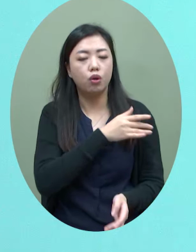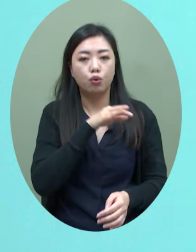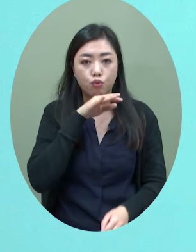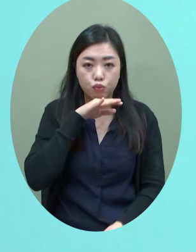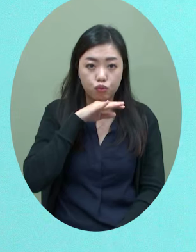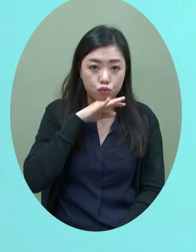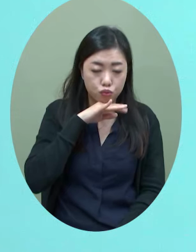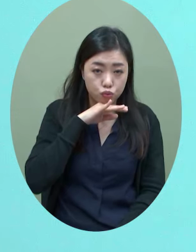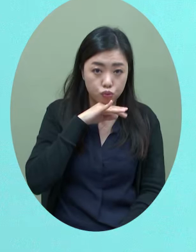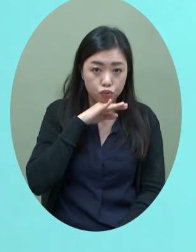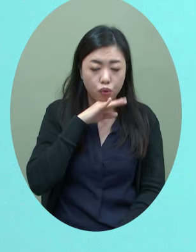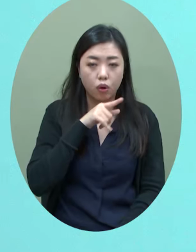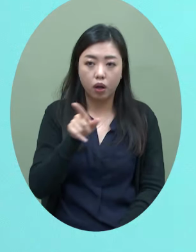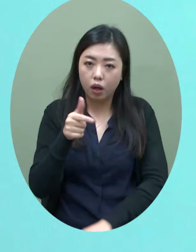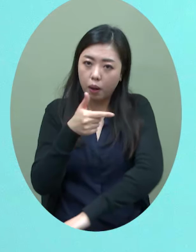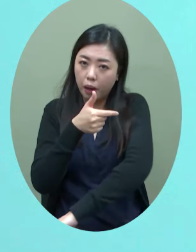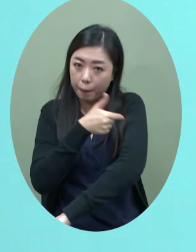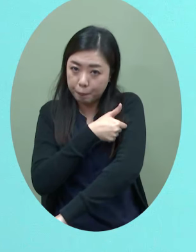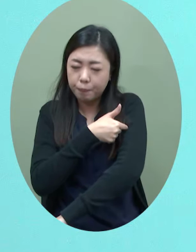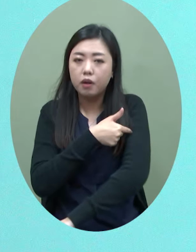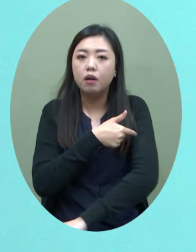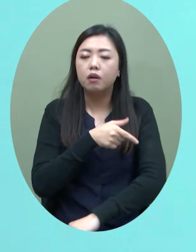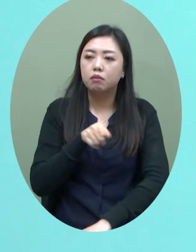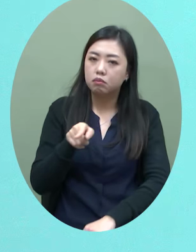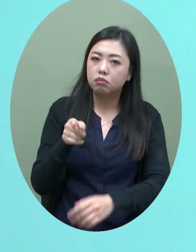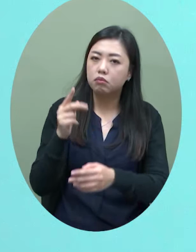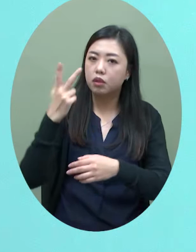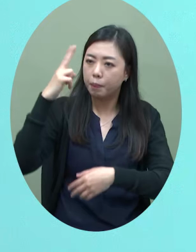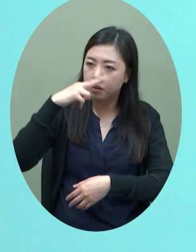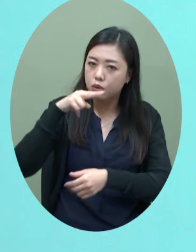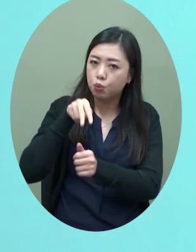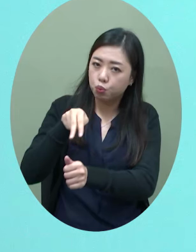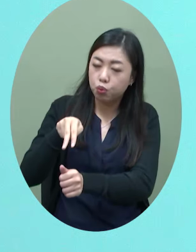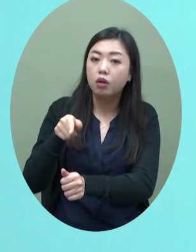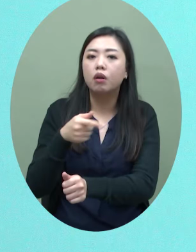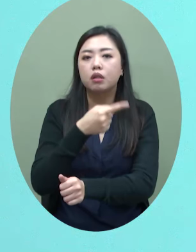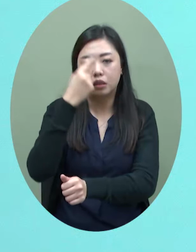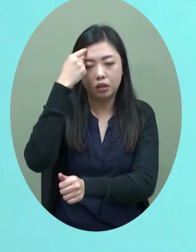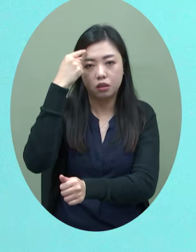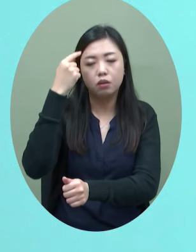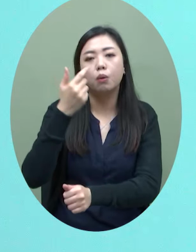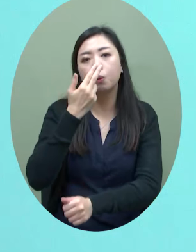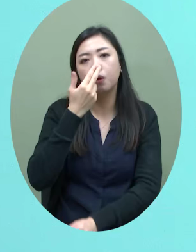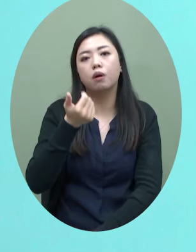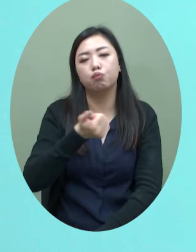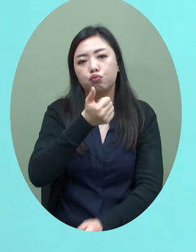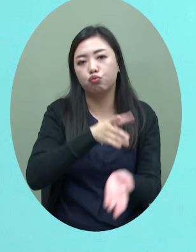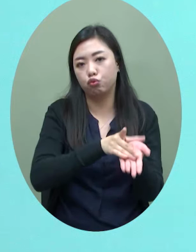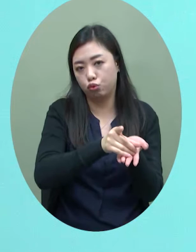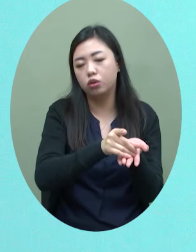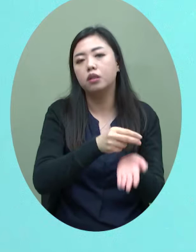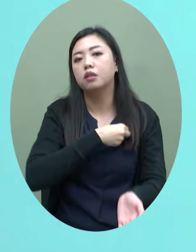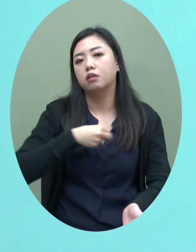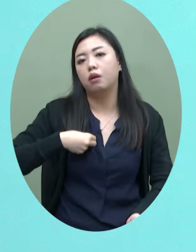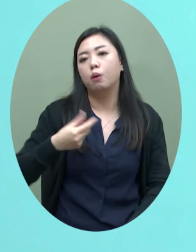佢同佢打針嘅市民咧，都係佢平常照顧開嘅病人咧，我相信我哋嘅專業嘅醫生咧，亦